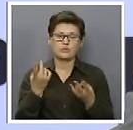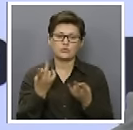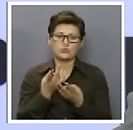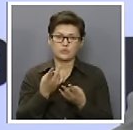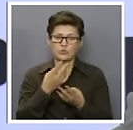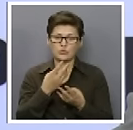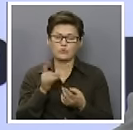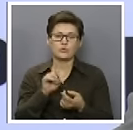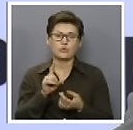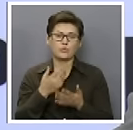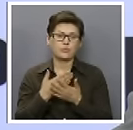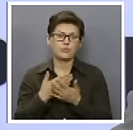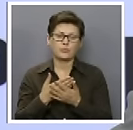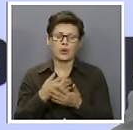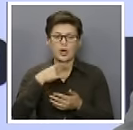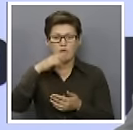өзіңіз айттыңыз,